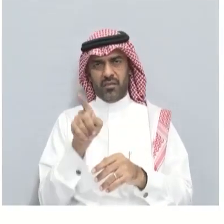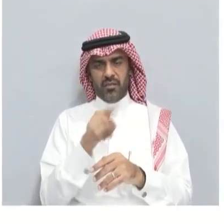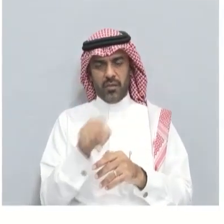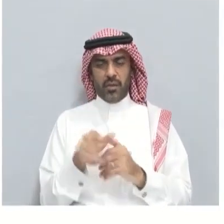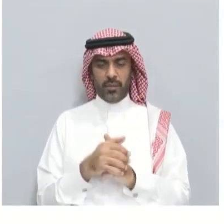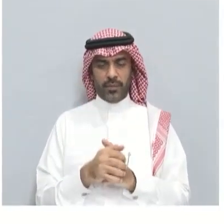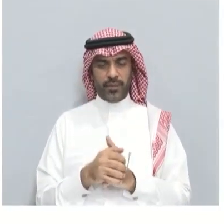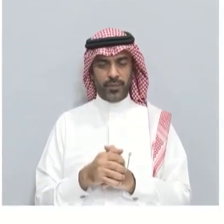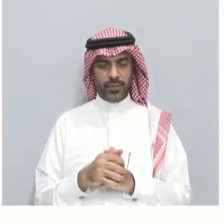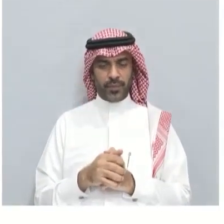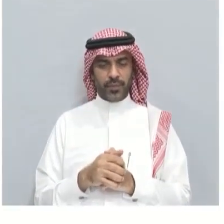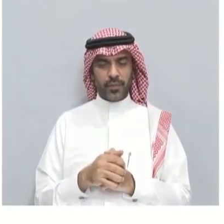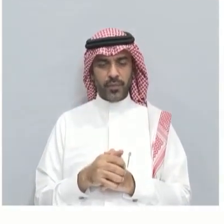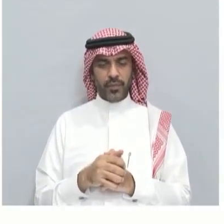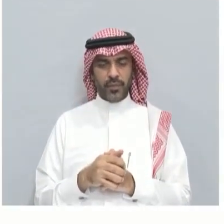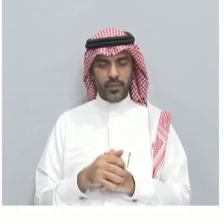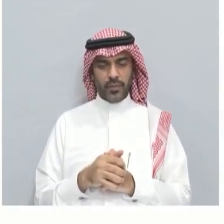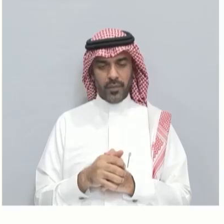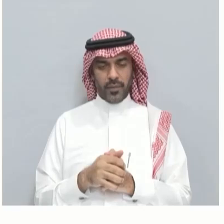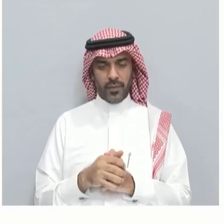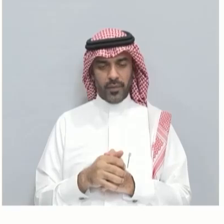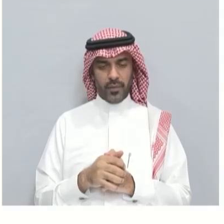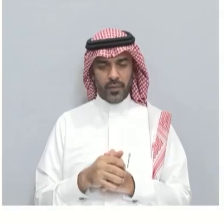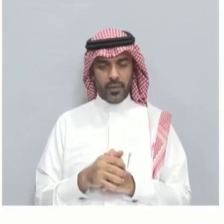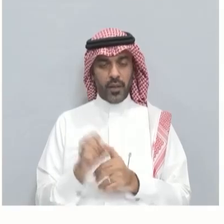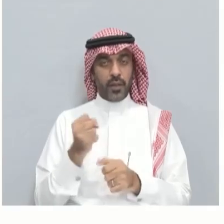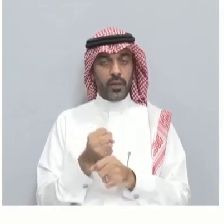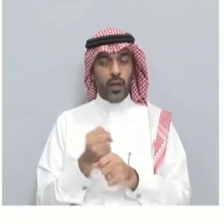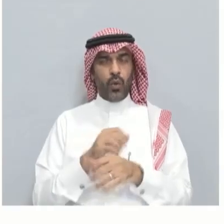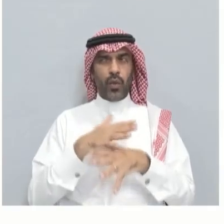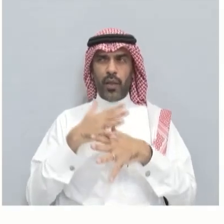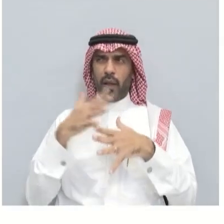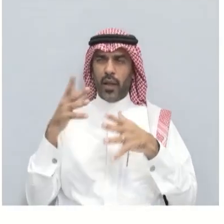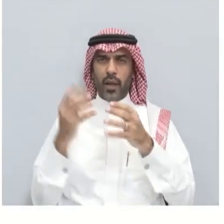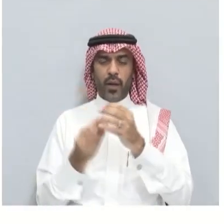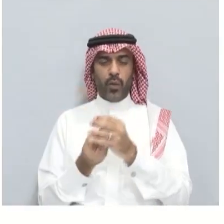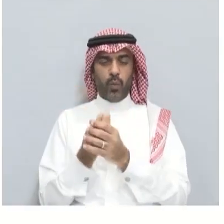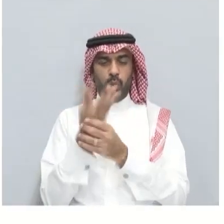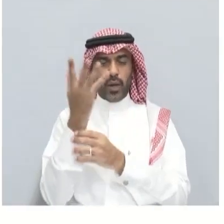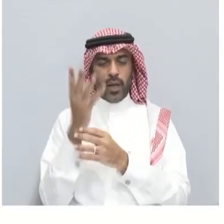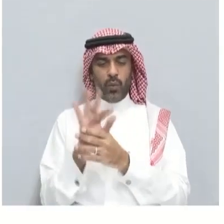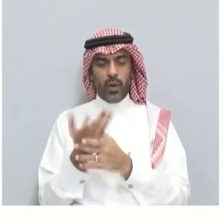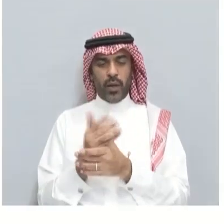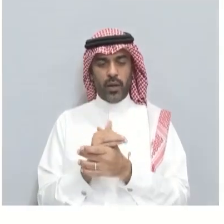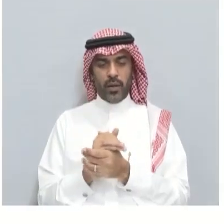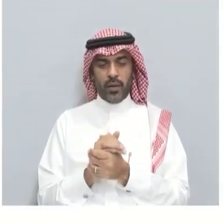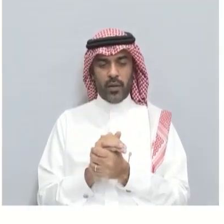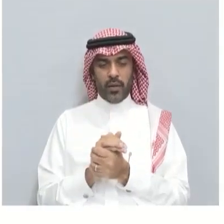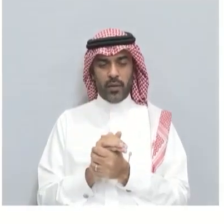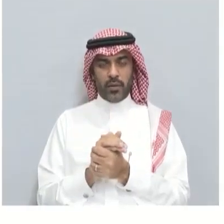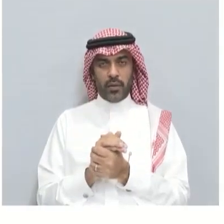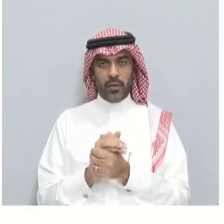البركانيه على حدود الصفائح او بالقرب منها نعم نوافق اغلب اغلب البراكين